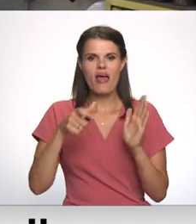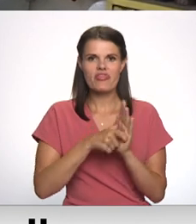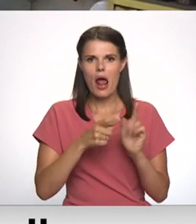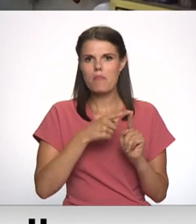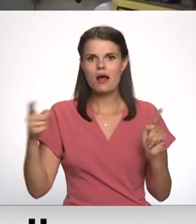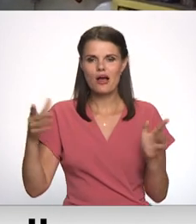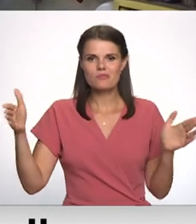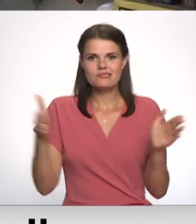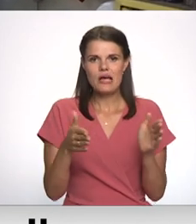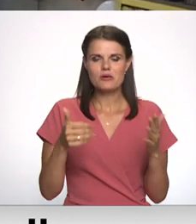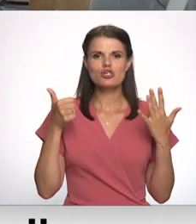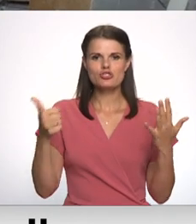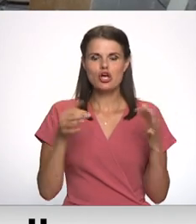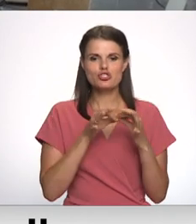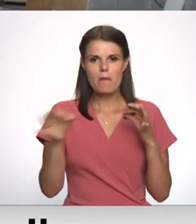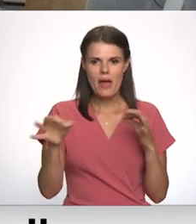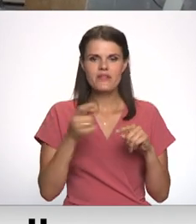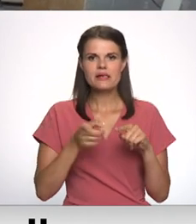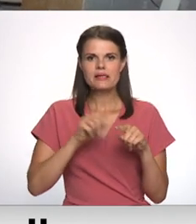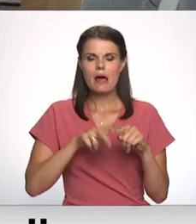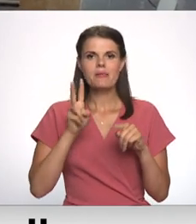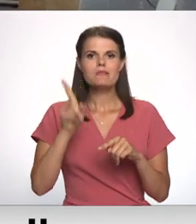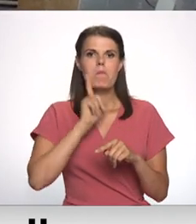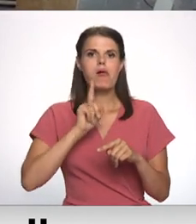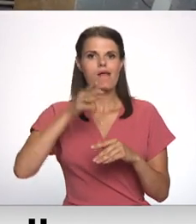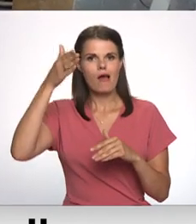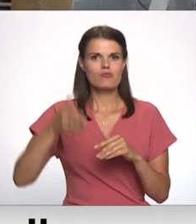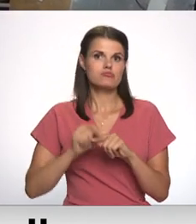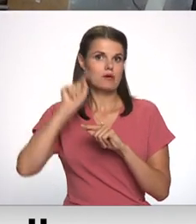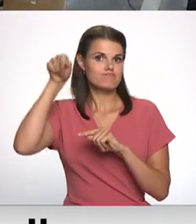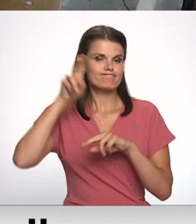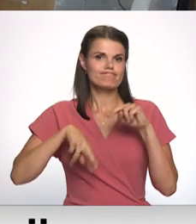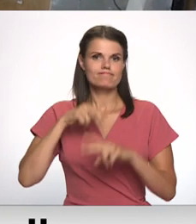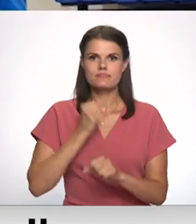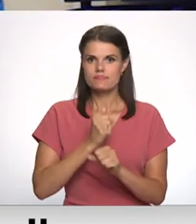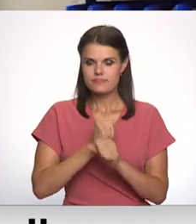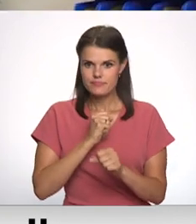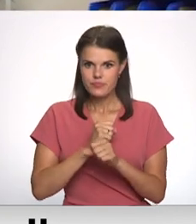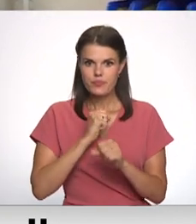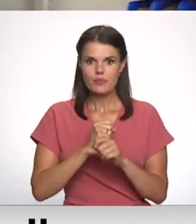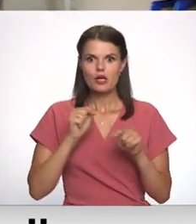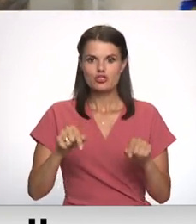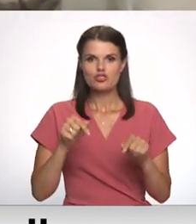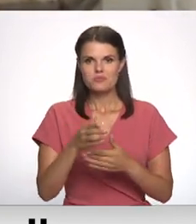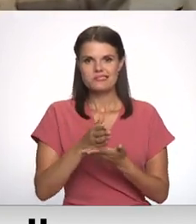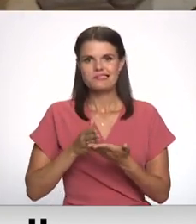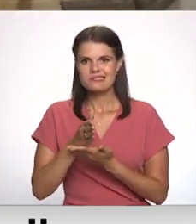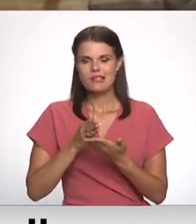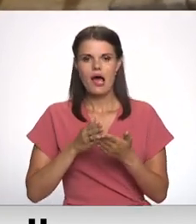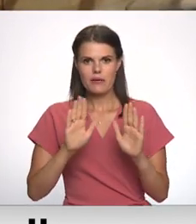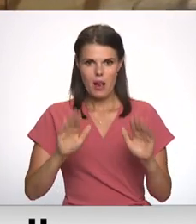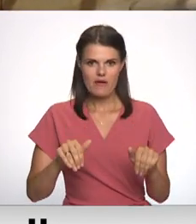esot samazināts par 6 metriem, jo aiz pagaidu sienas jau rosās būvnieki. Šim pašam zāģim, lai